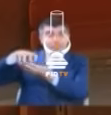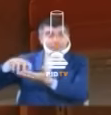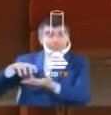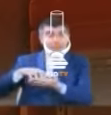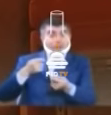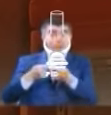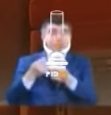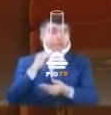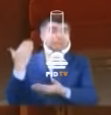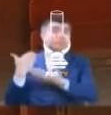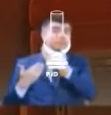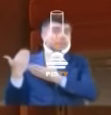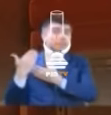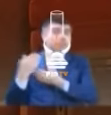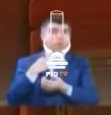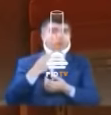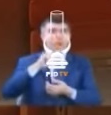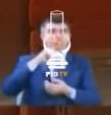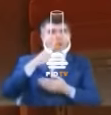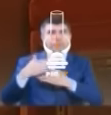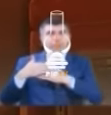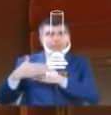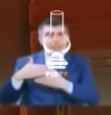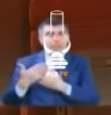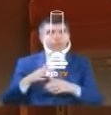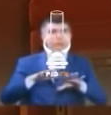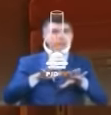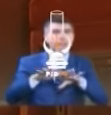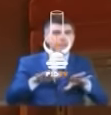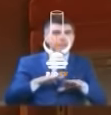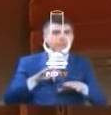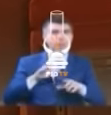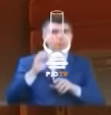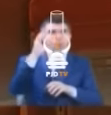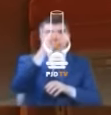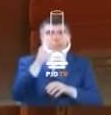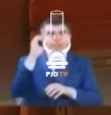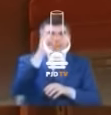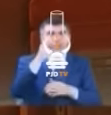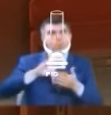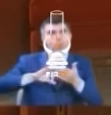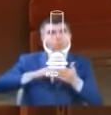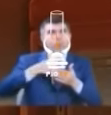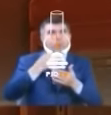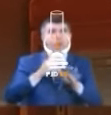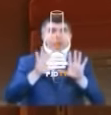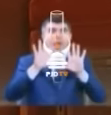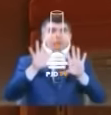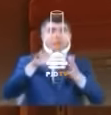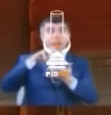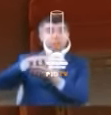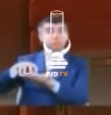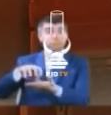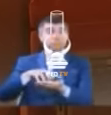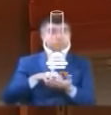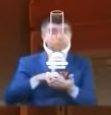المرحله السابقه، تلقى زاكورا وتلقى هاد المناطق وتينغير ورزازات والمناطق، يعني يمكن لي نقول لكم عشرات ديال الاقاليم، لكن